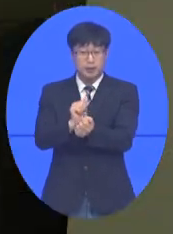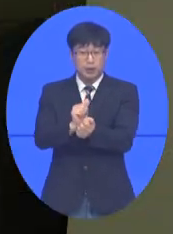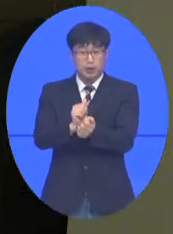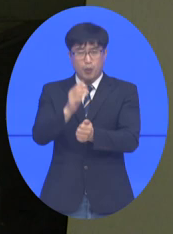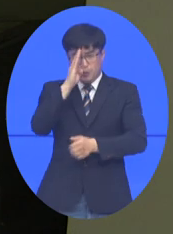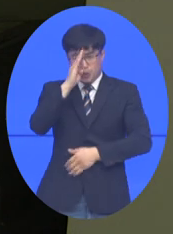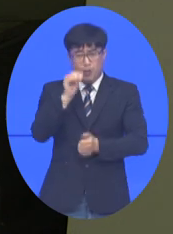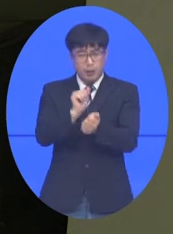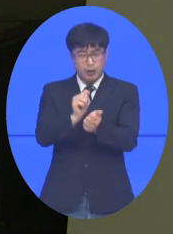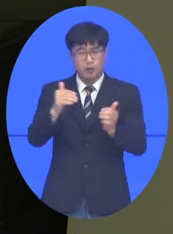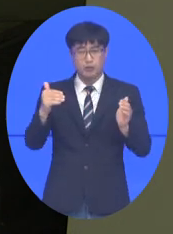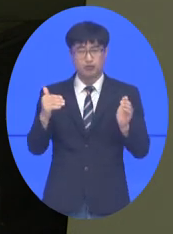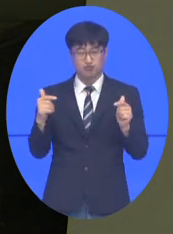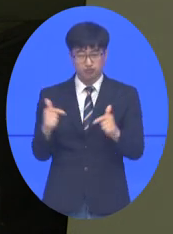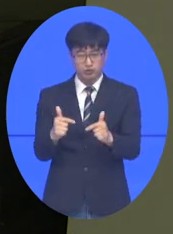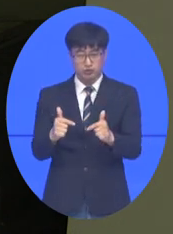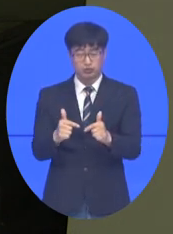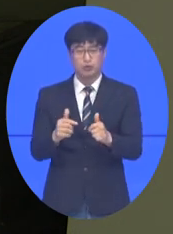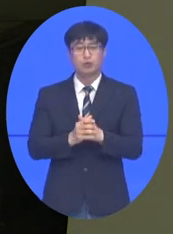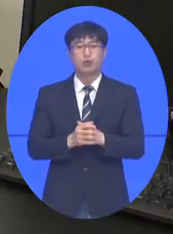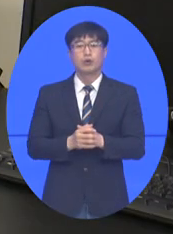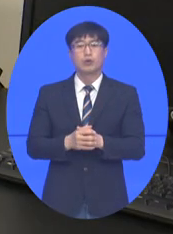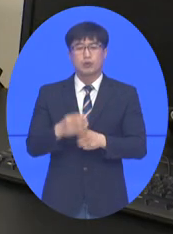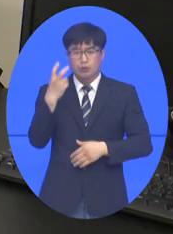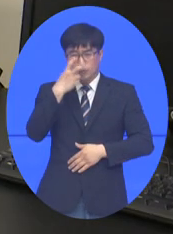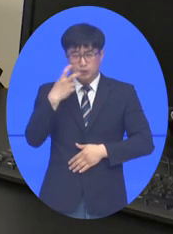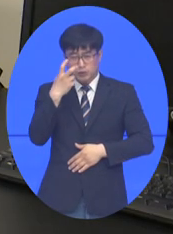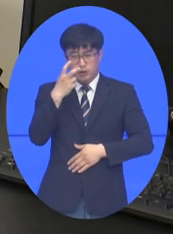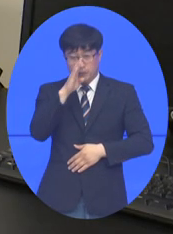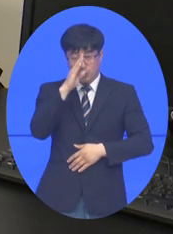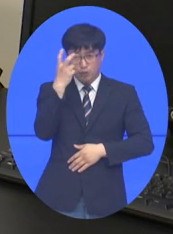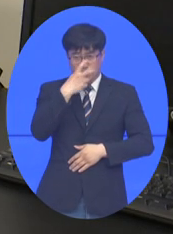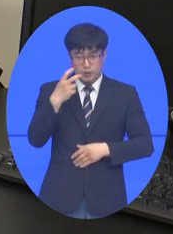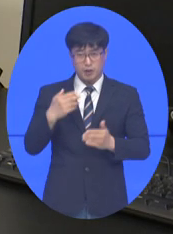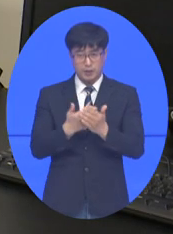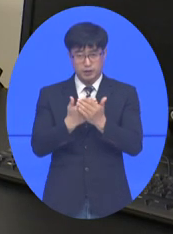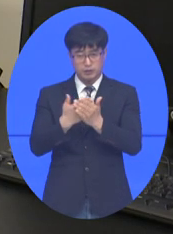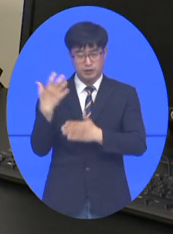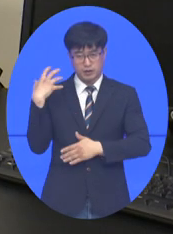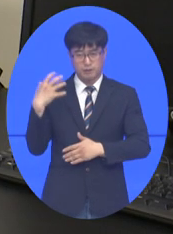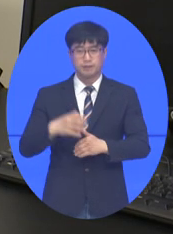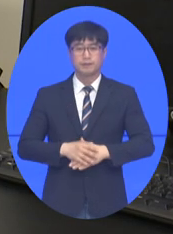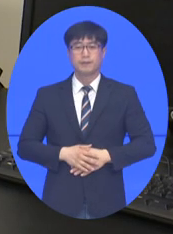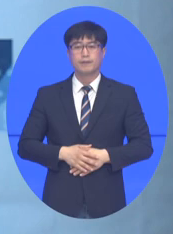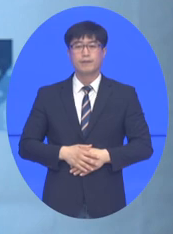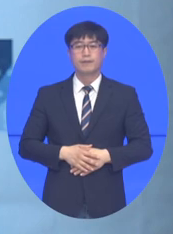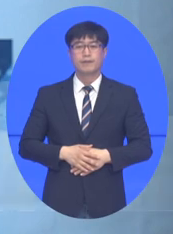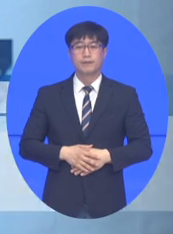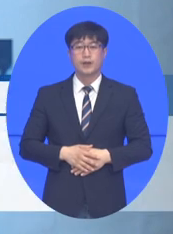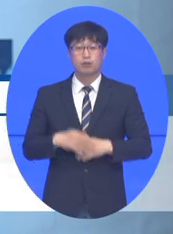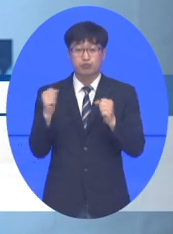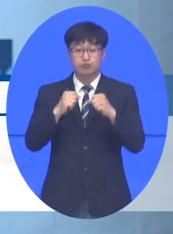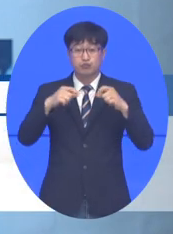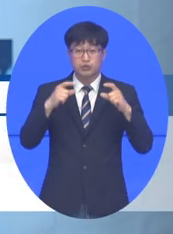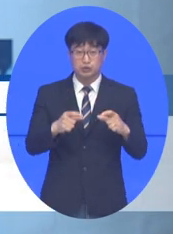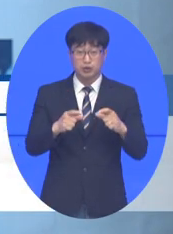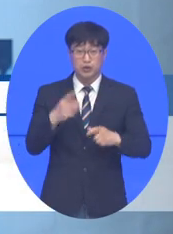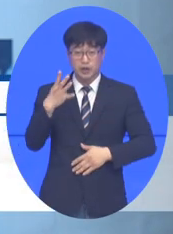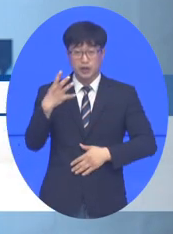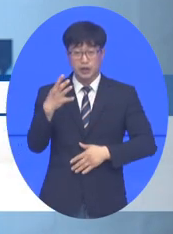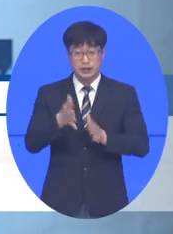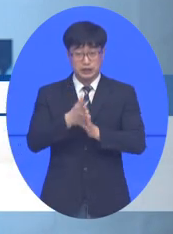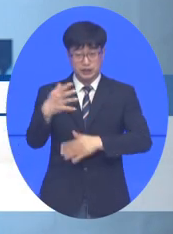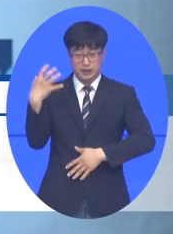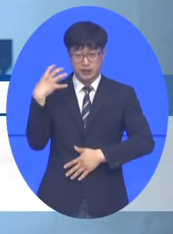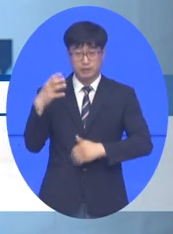최소화, 체계적인 병성 감정을 통해 질병 진단을 활성화하는 역할을 하게 됩니다. 북부 지역에 4개 시군을 맡고